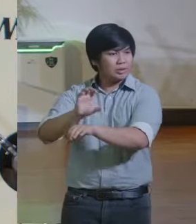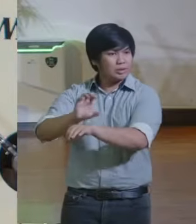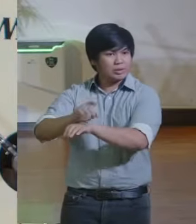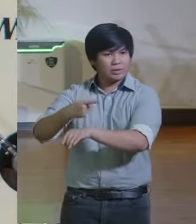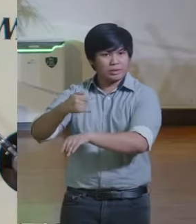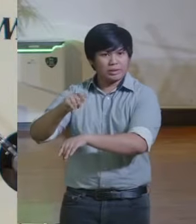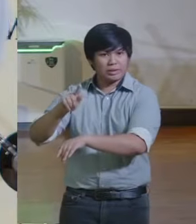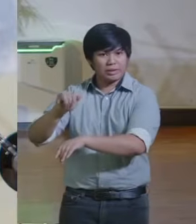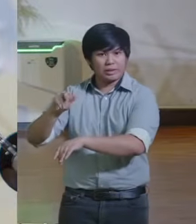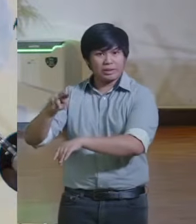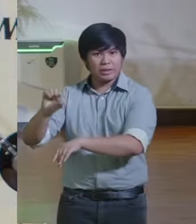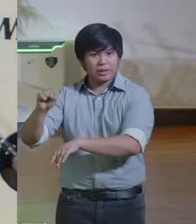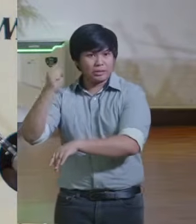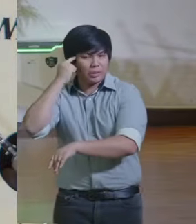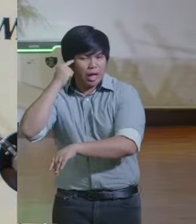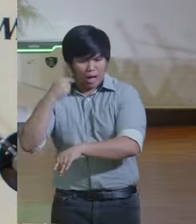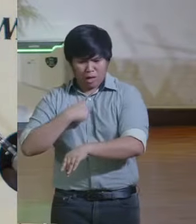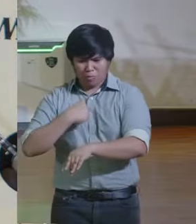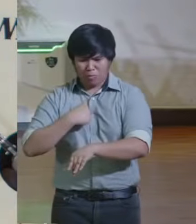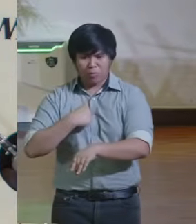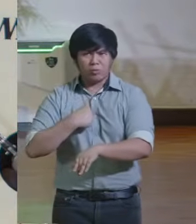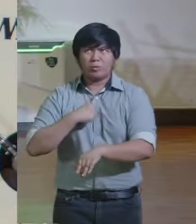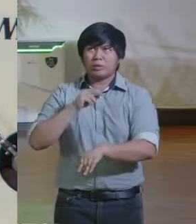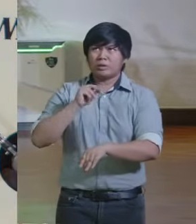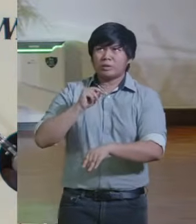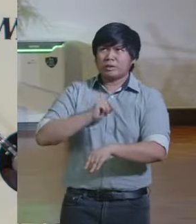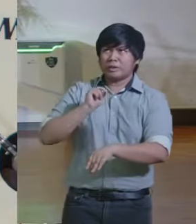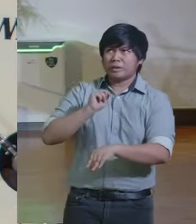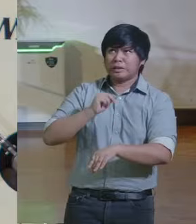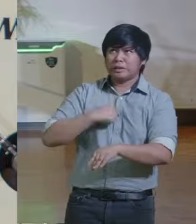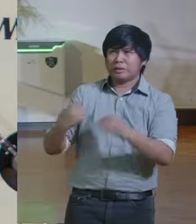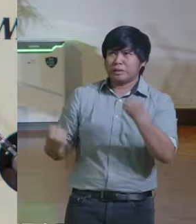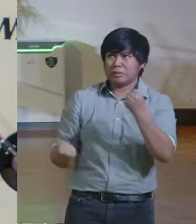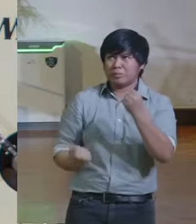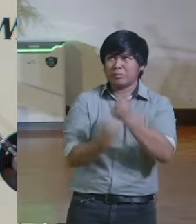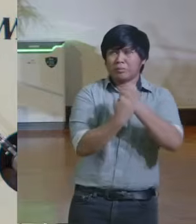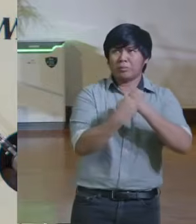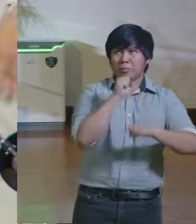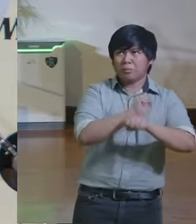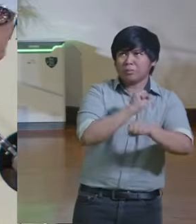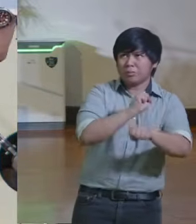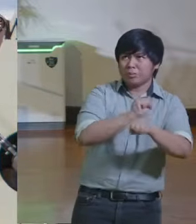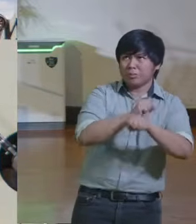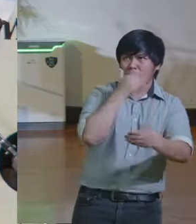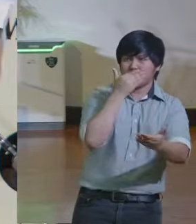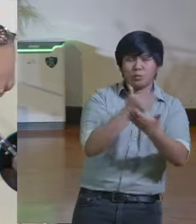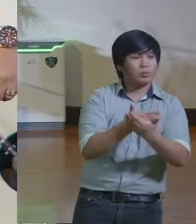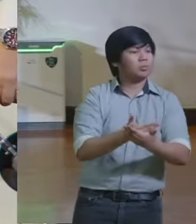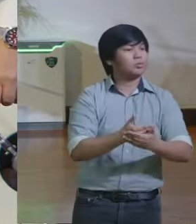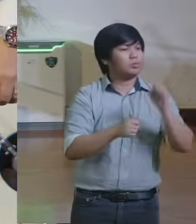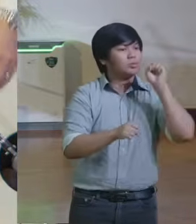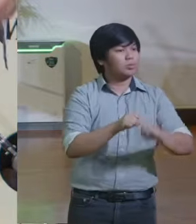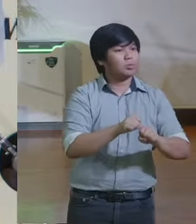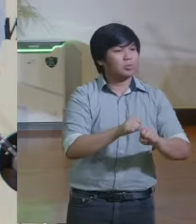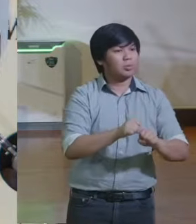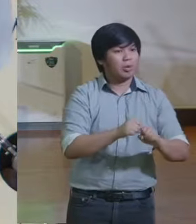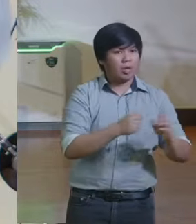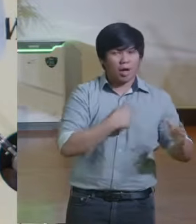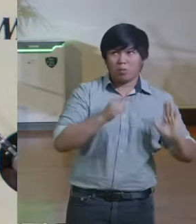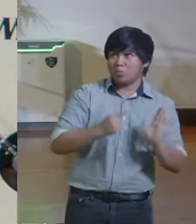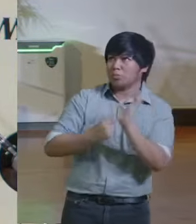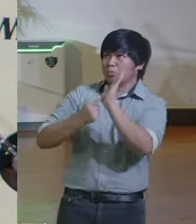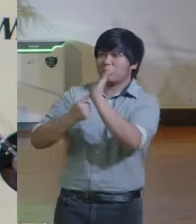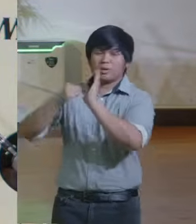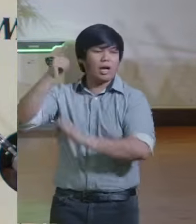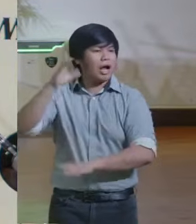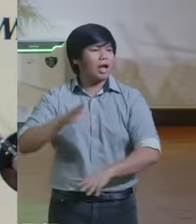ay tinutulungan natin ng ating sariling gawa. Different gospel na po yun. Yung dadagdagan natin